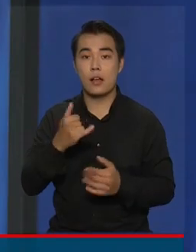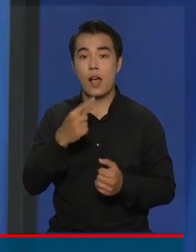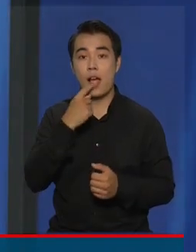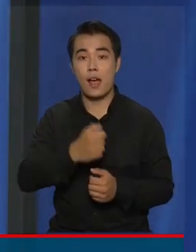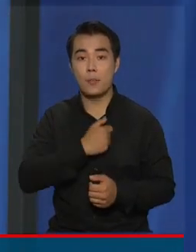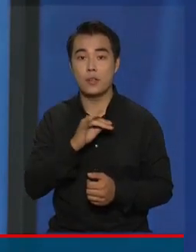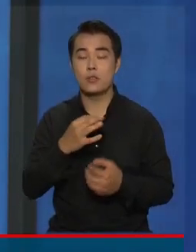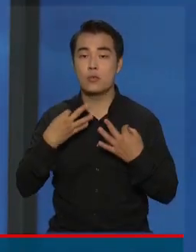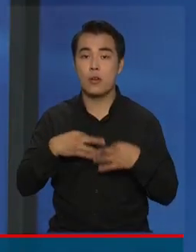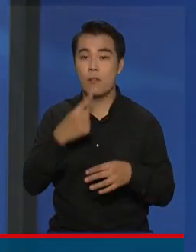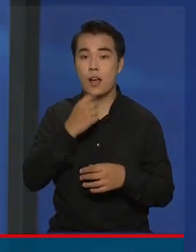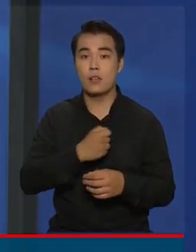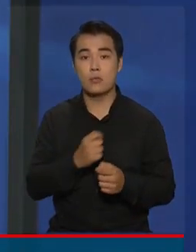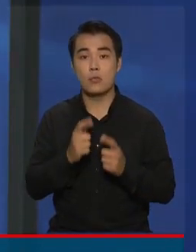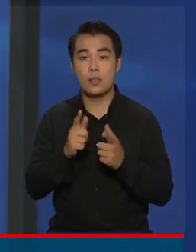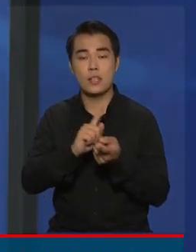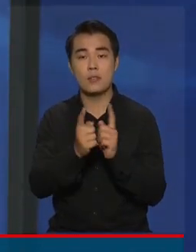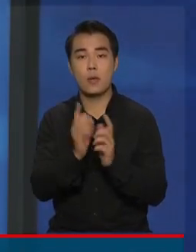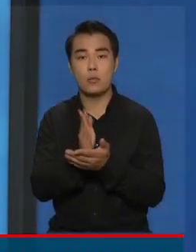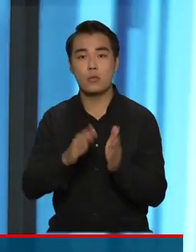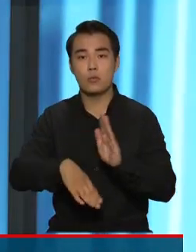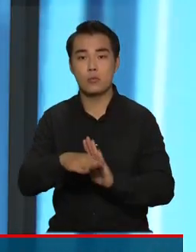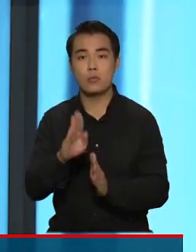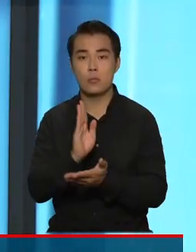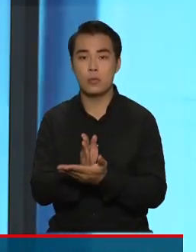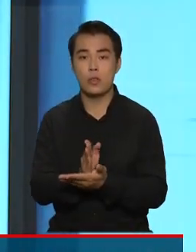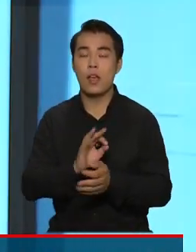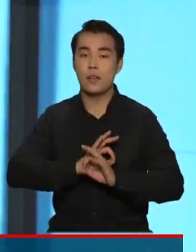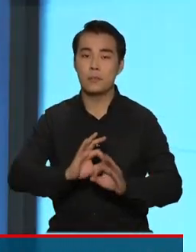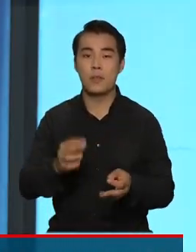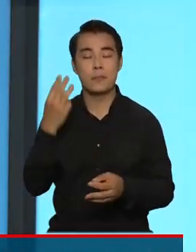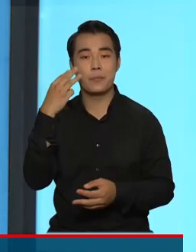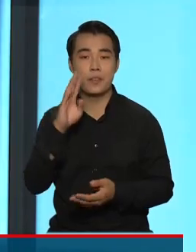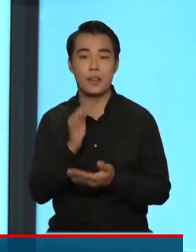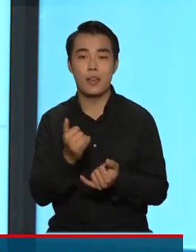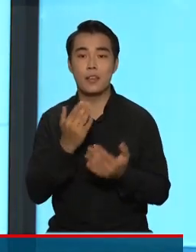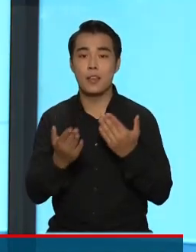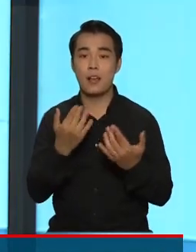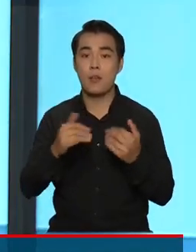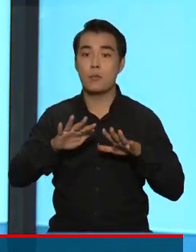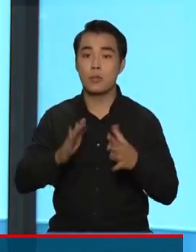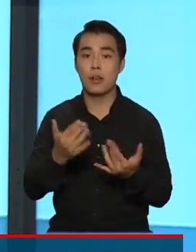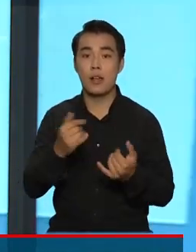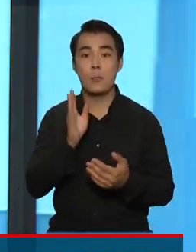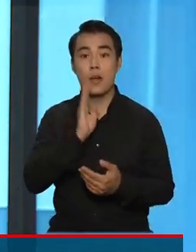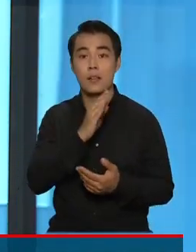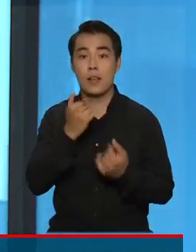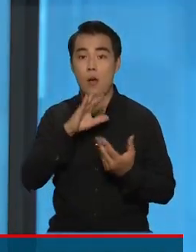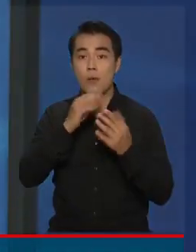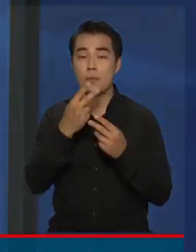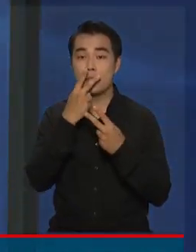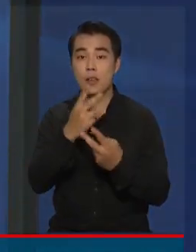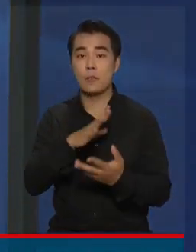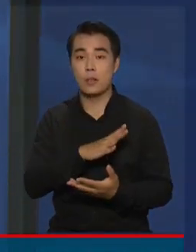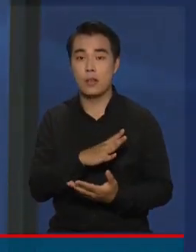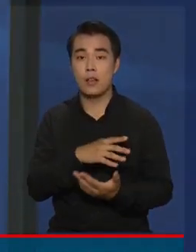и к срочной воинской службе значительно изменится в лучшую сторону. Прекрасный тренд. А если вдруг сейчас нас родители только начали